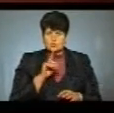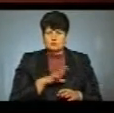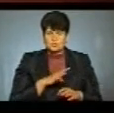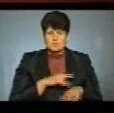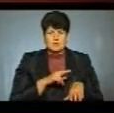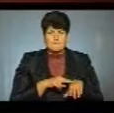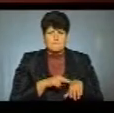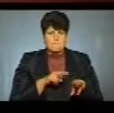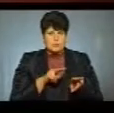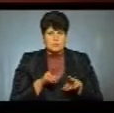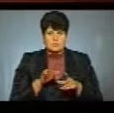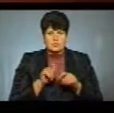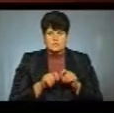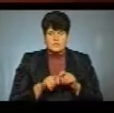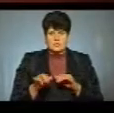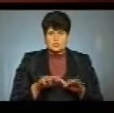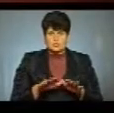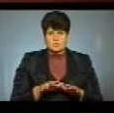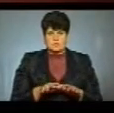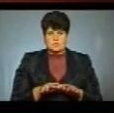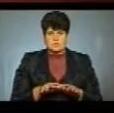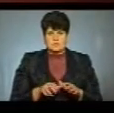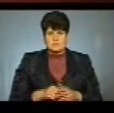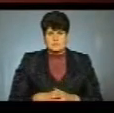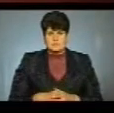буде контролювати рух вантажівок. Подробиці далі.